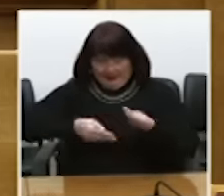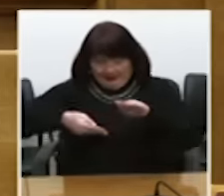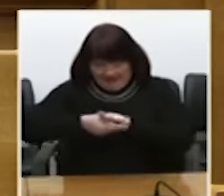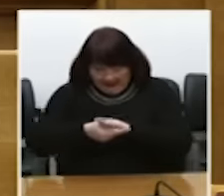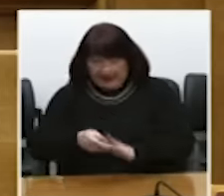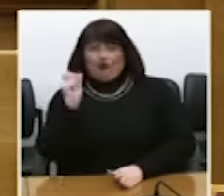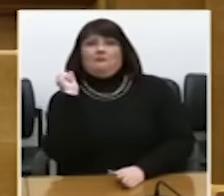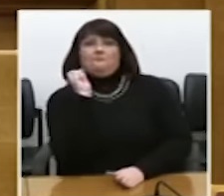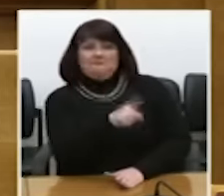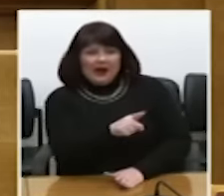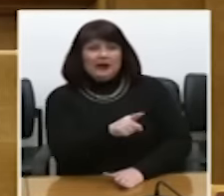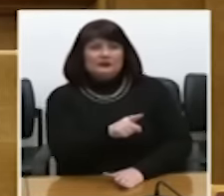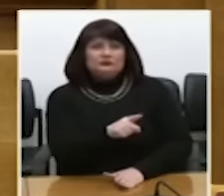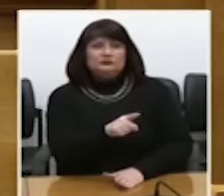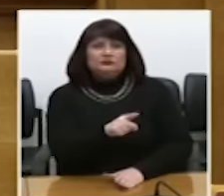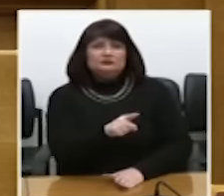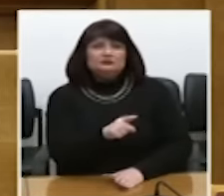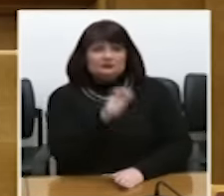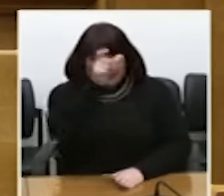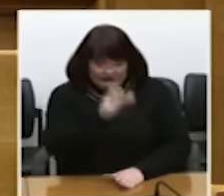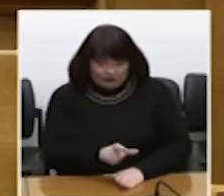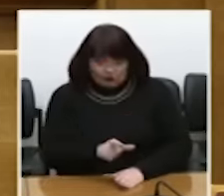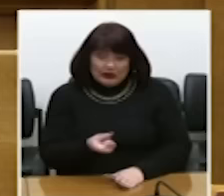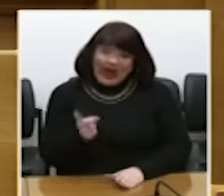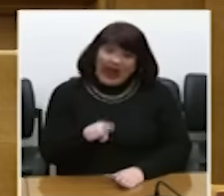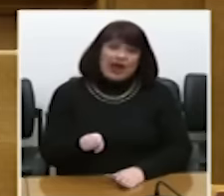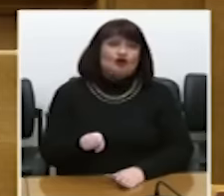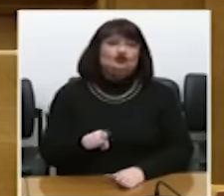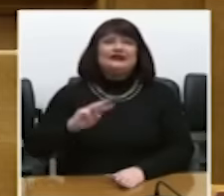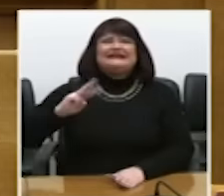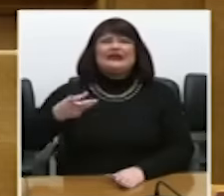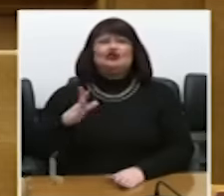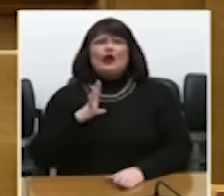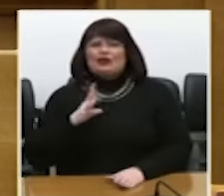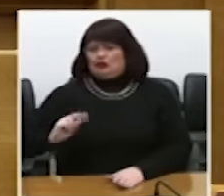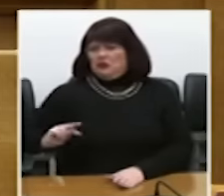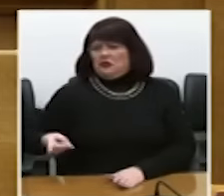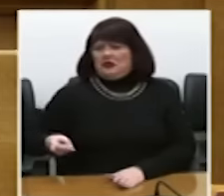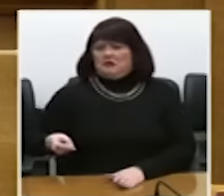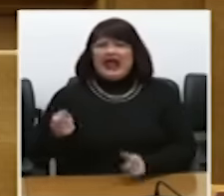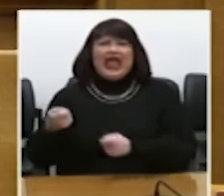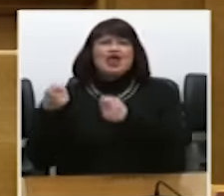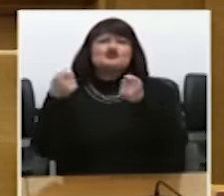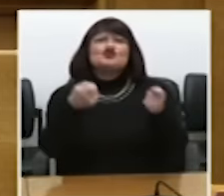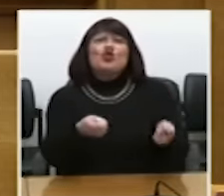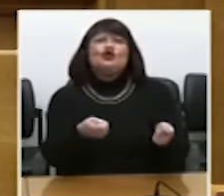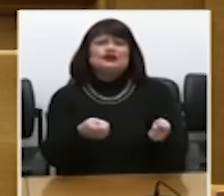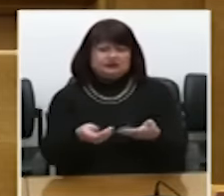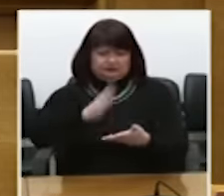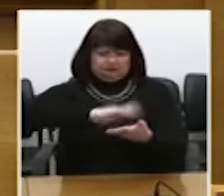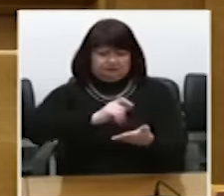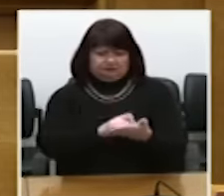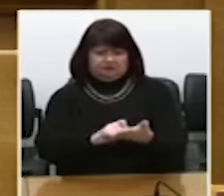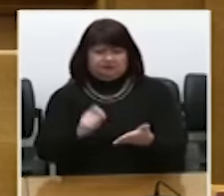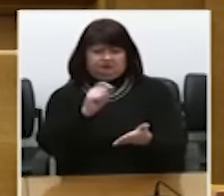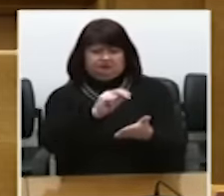για λογαριασμό του εκλογέα ακόμα και τρίτο πρόσωπο με εξουσιοδότηση? Και μάλιστα θα μπορεί